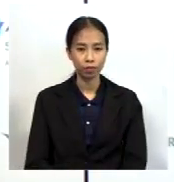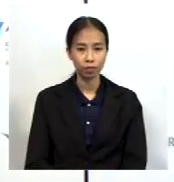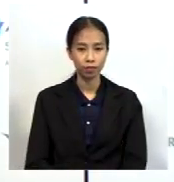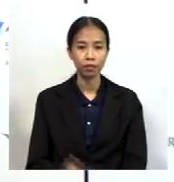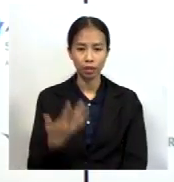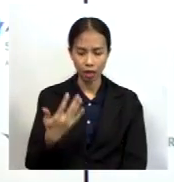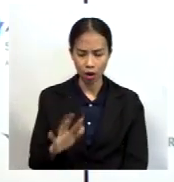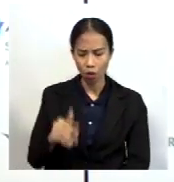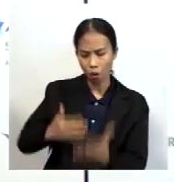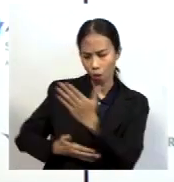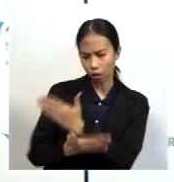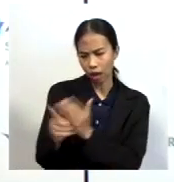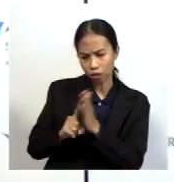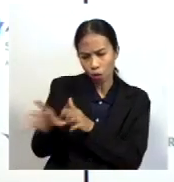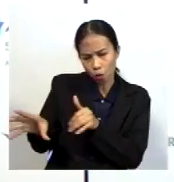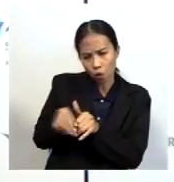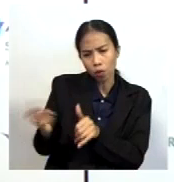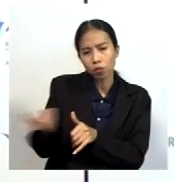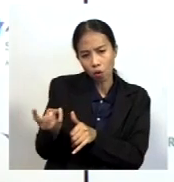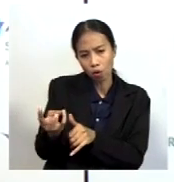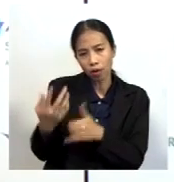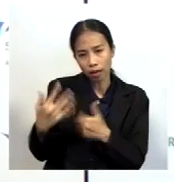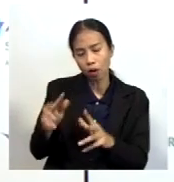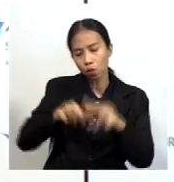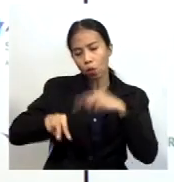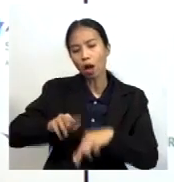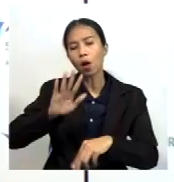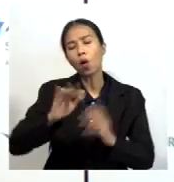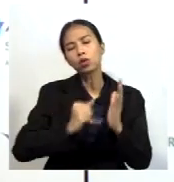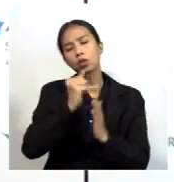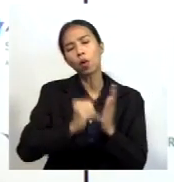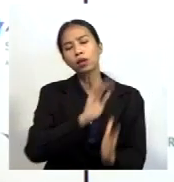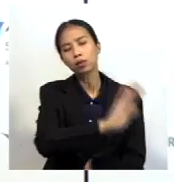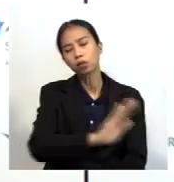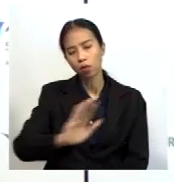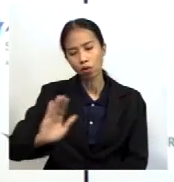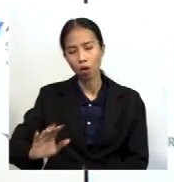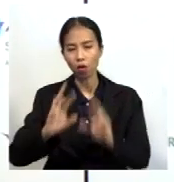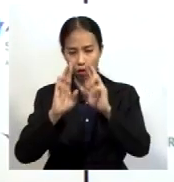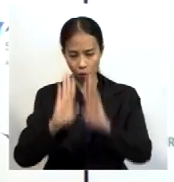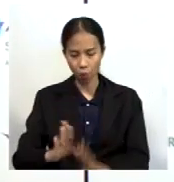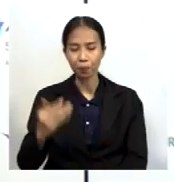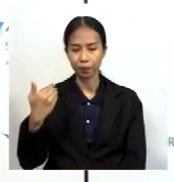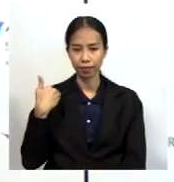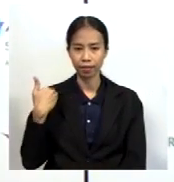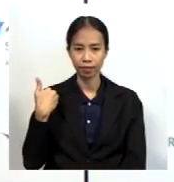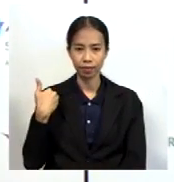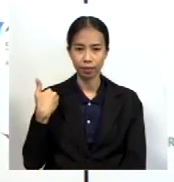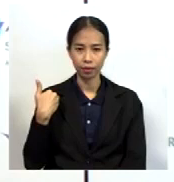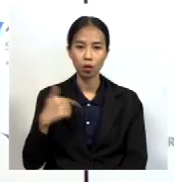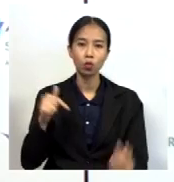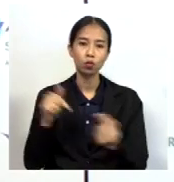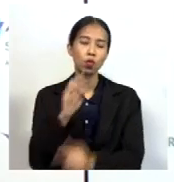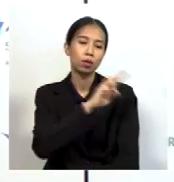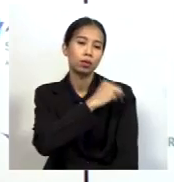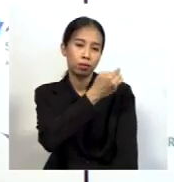งน้อยนะครับก็เราสามารถที่ไปดูแลในจังหวัดตรงนี้ก็จะมีระบบที่ทางสาธารณสุ